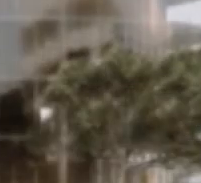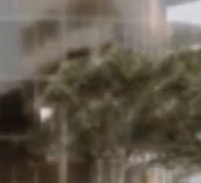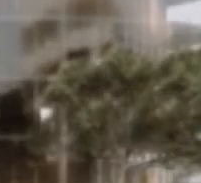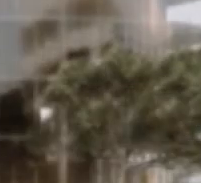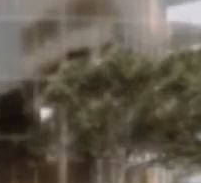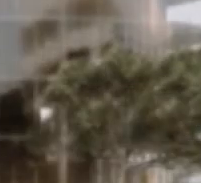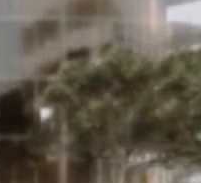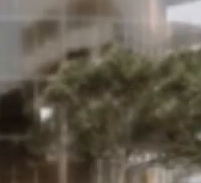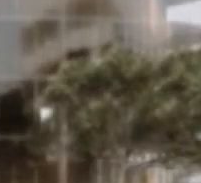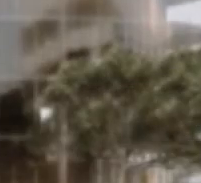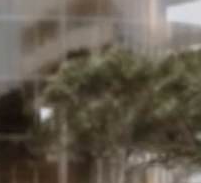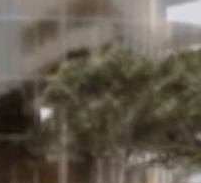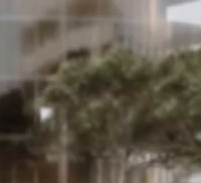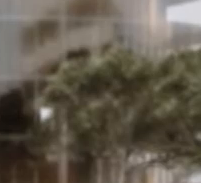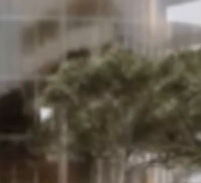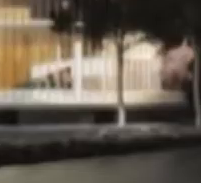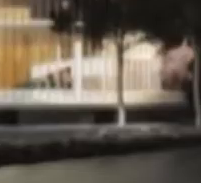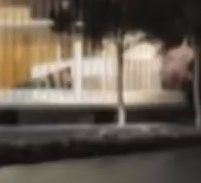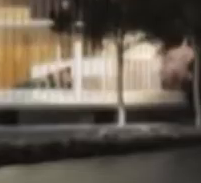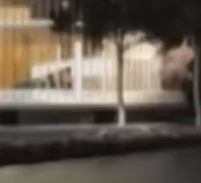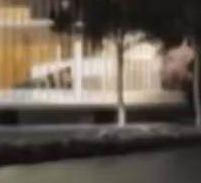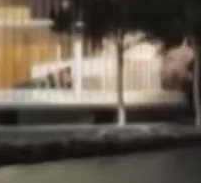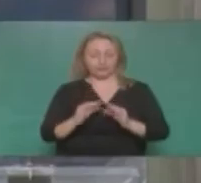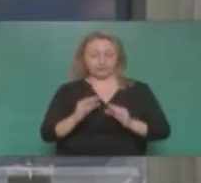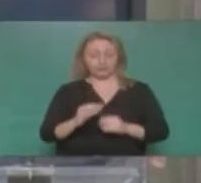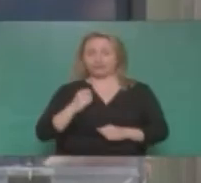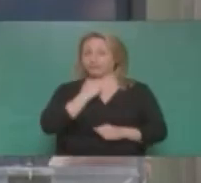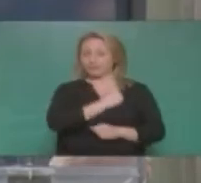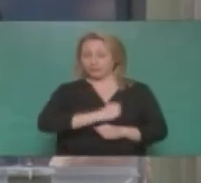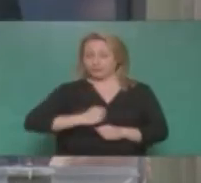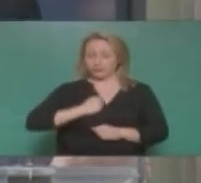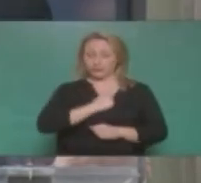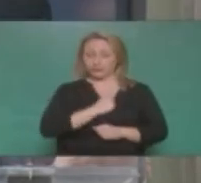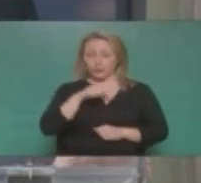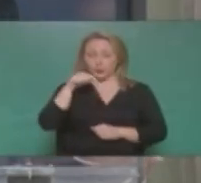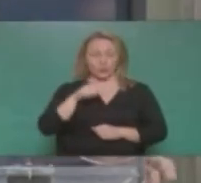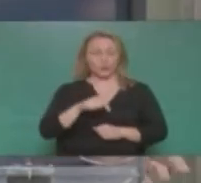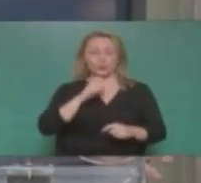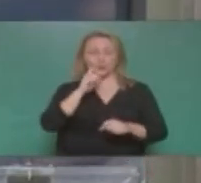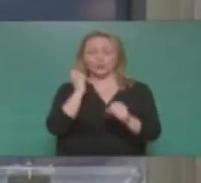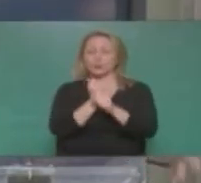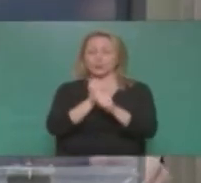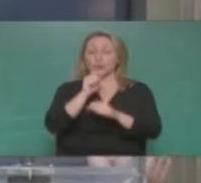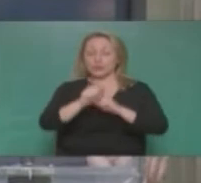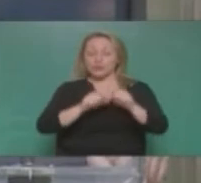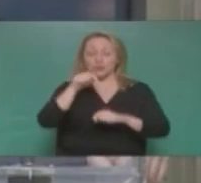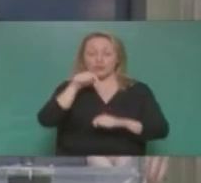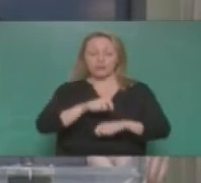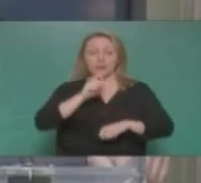η έναρξη των εργασιών το 2020. Λοιπόν, δυστυχώς το έργο αυτό αυτή τη στιγμή